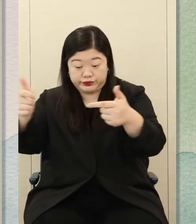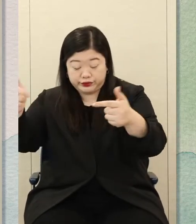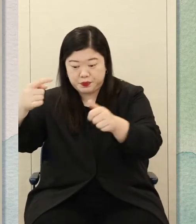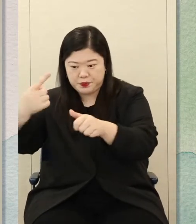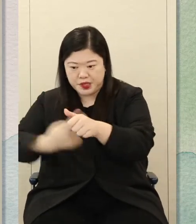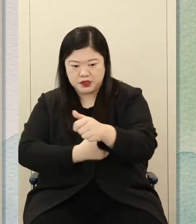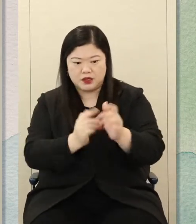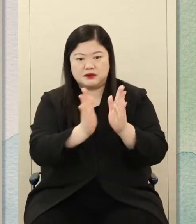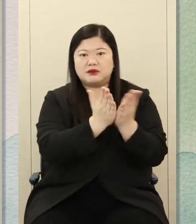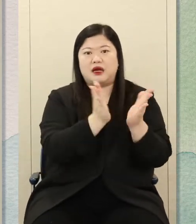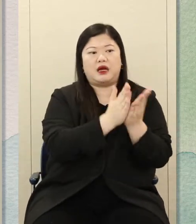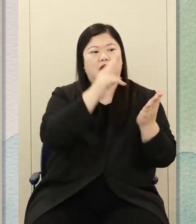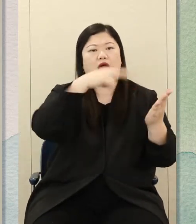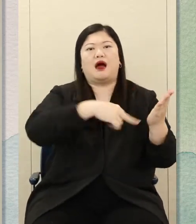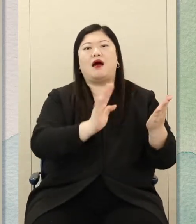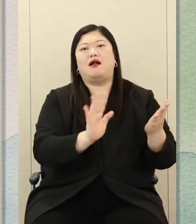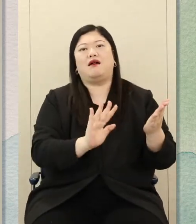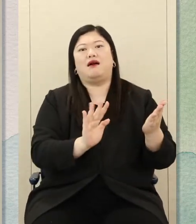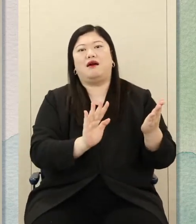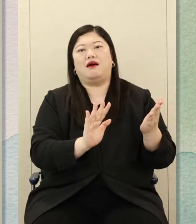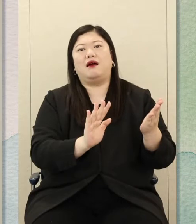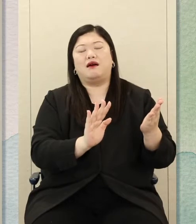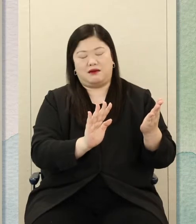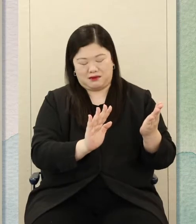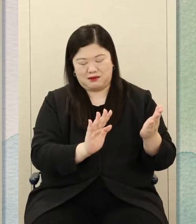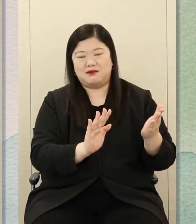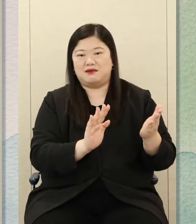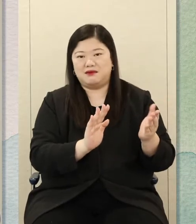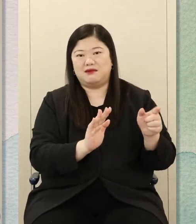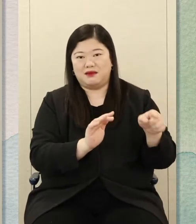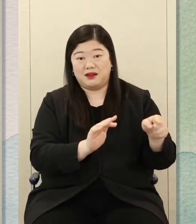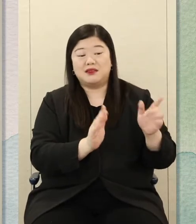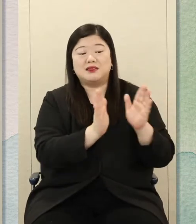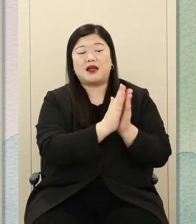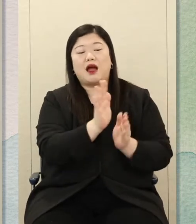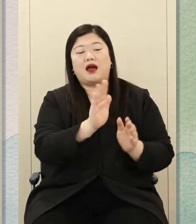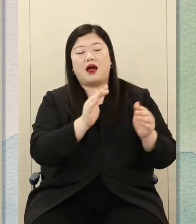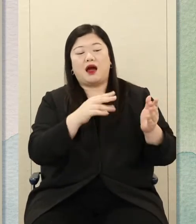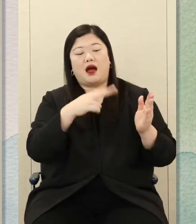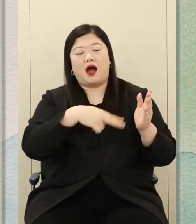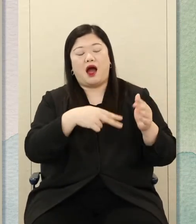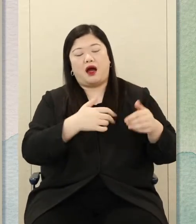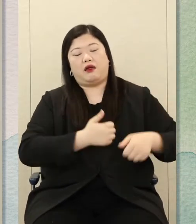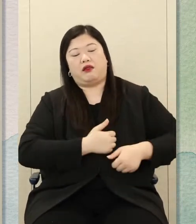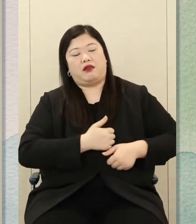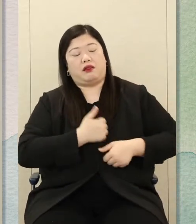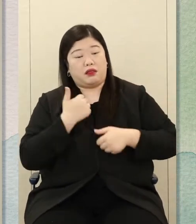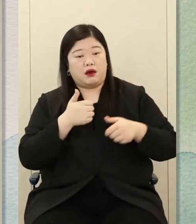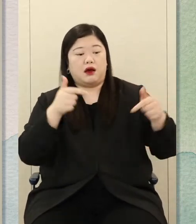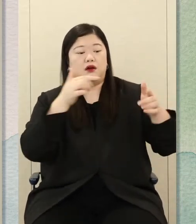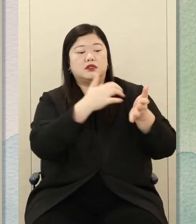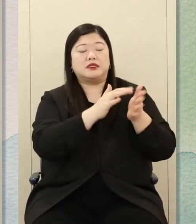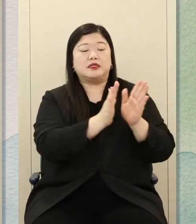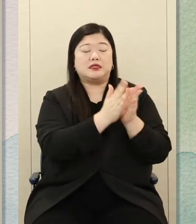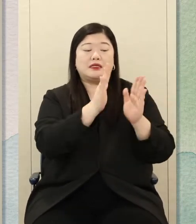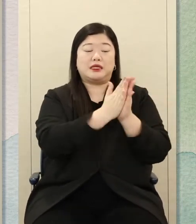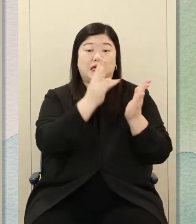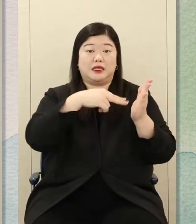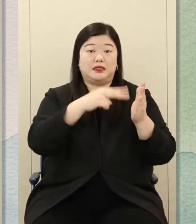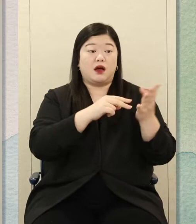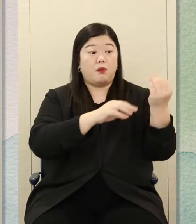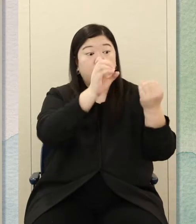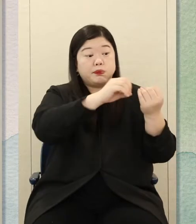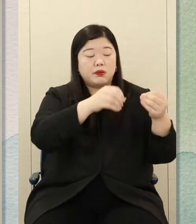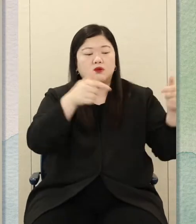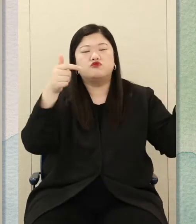거예요. 유튜브 동영상 보고 뭐 그런 것들이겠죠. 저희가 매일매일 하는 거 하루에 가령 저희가